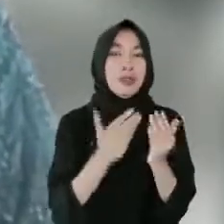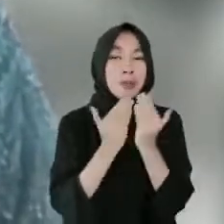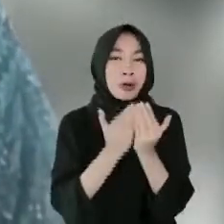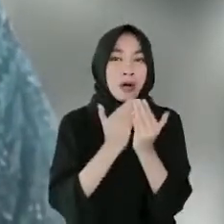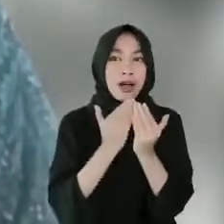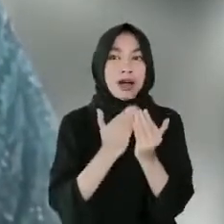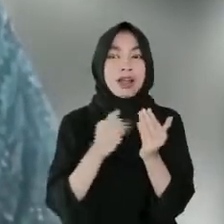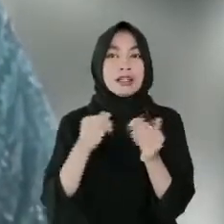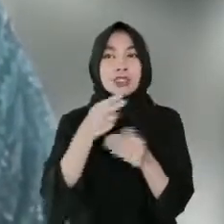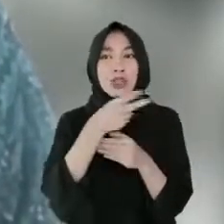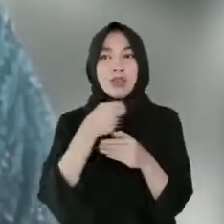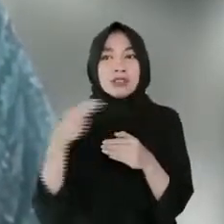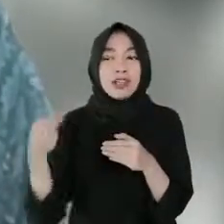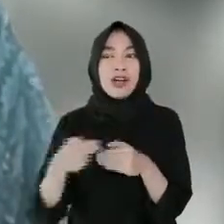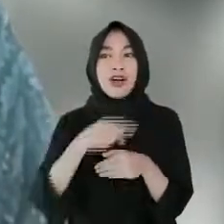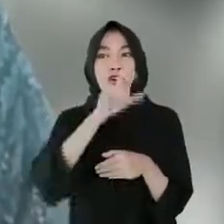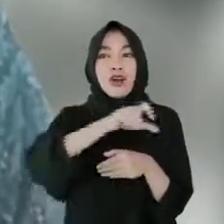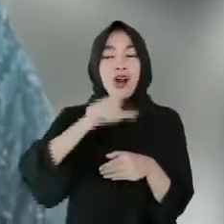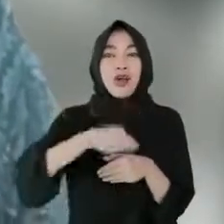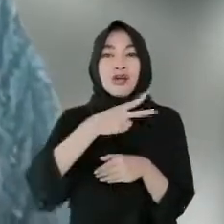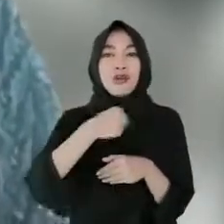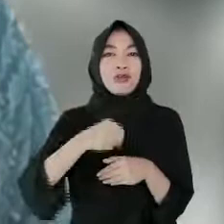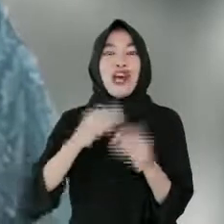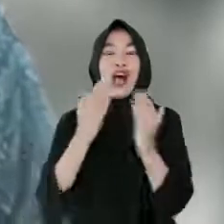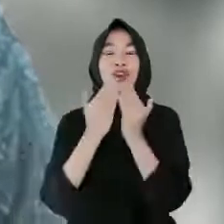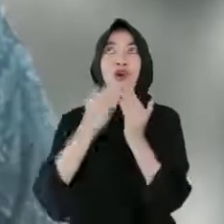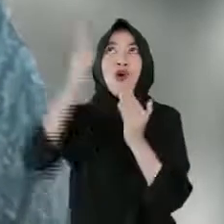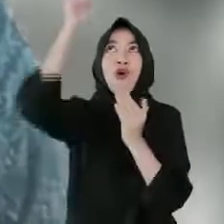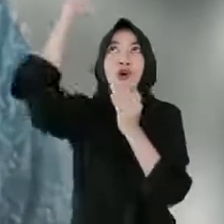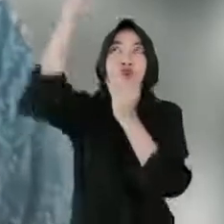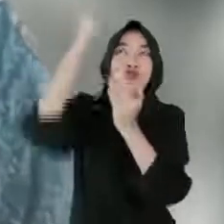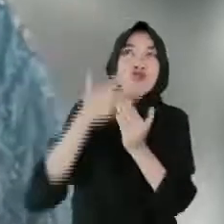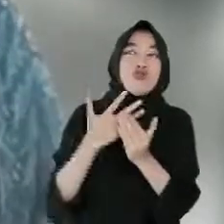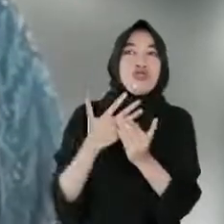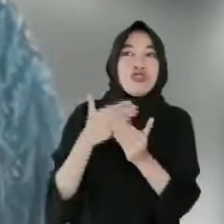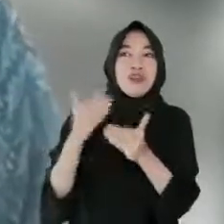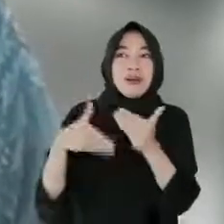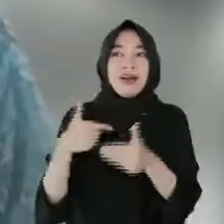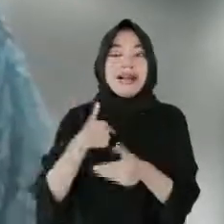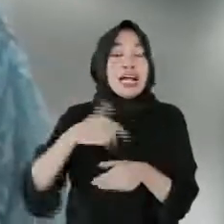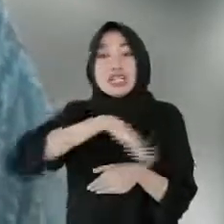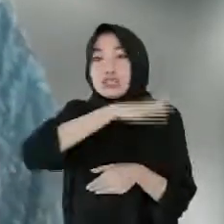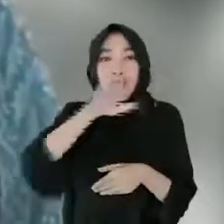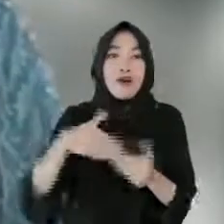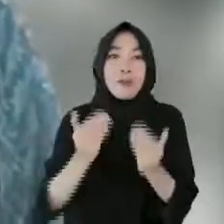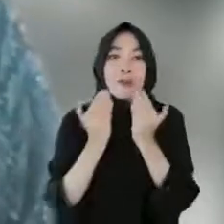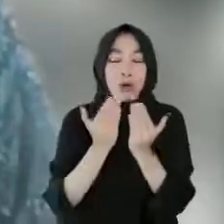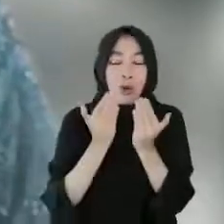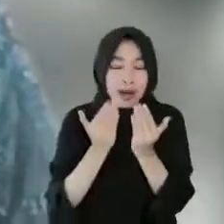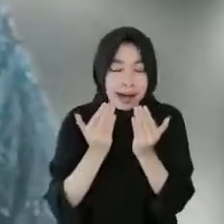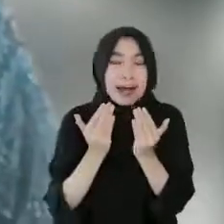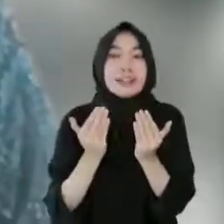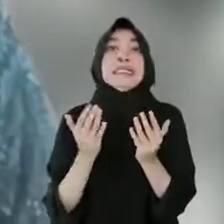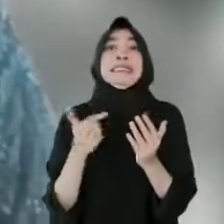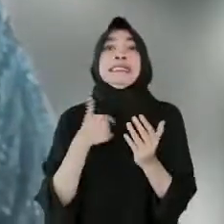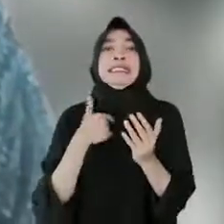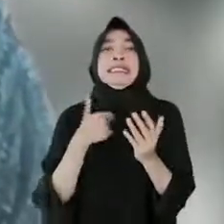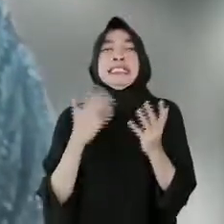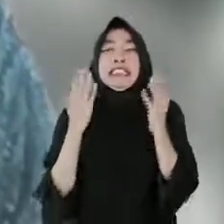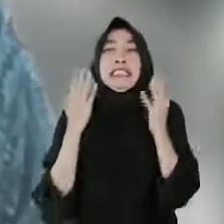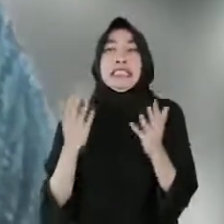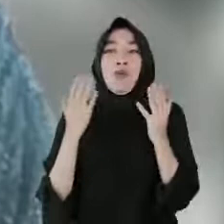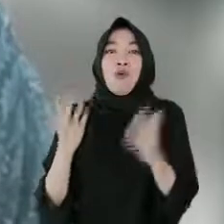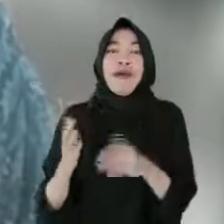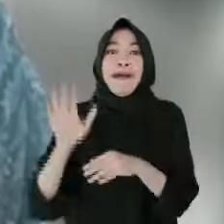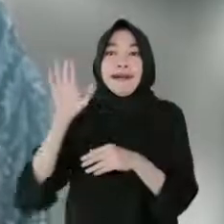lebihnya di Indonesia nih doa orang Indonesia itu manjur manjur oleh itu kita semua berdoa semoga hal-hal